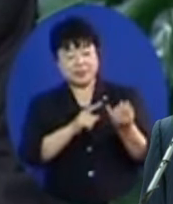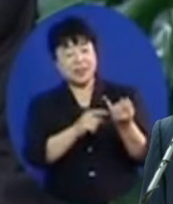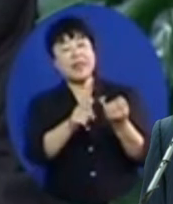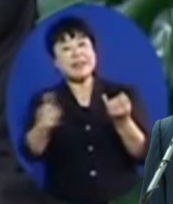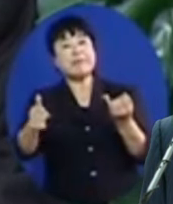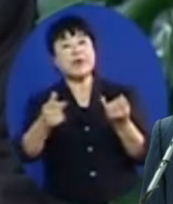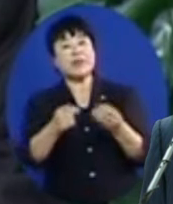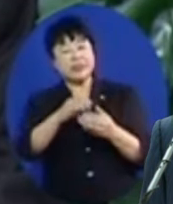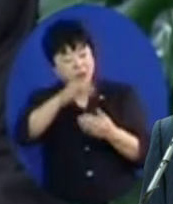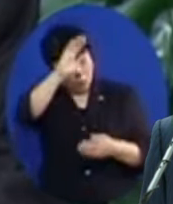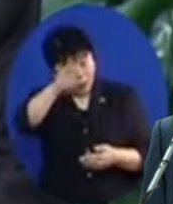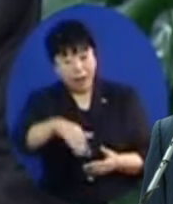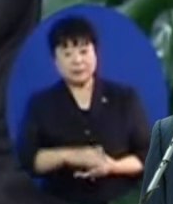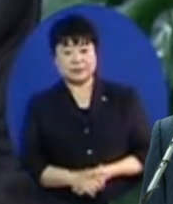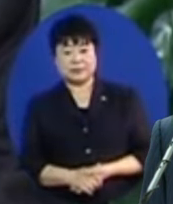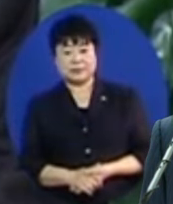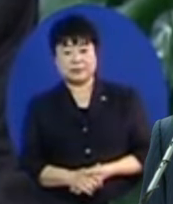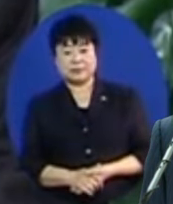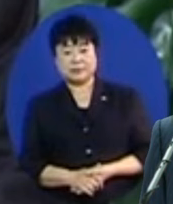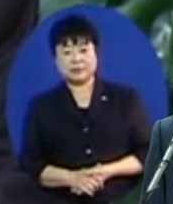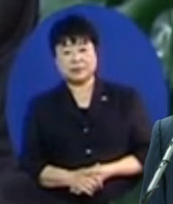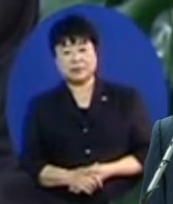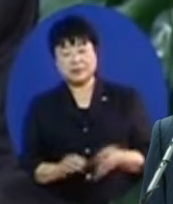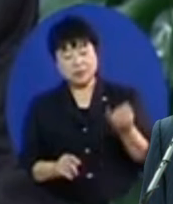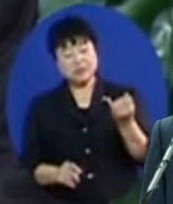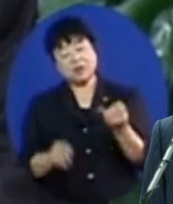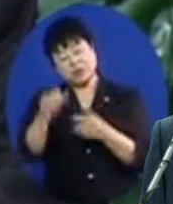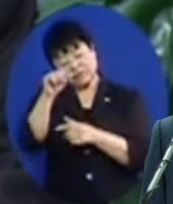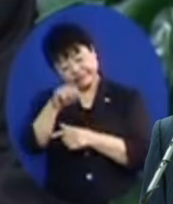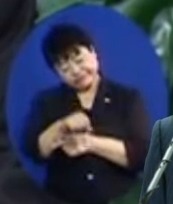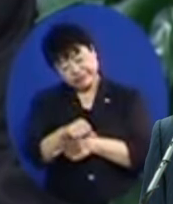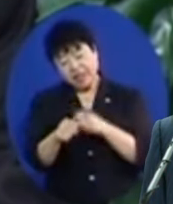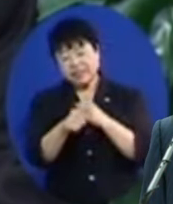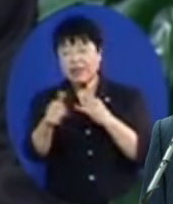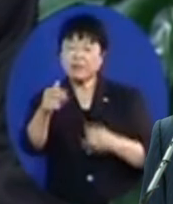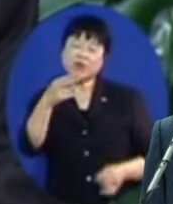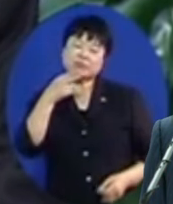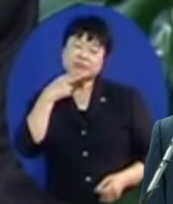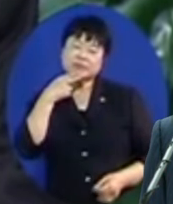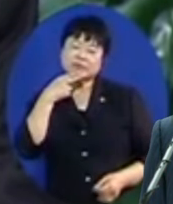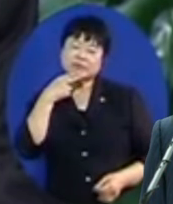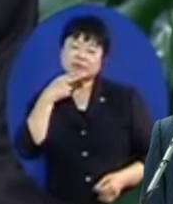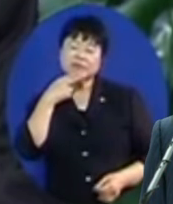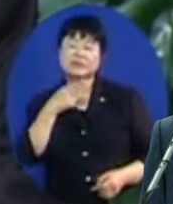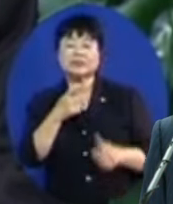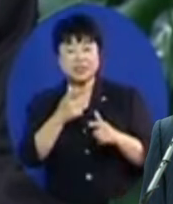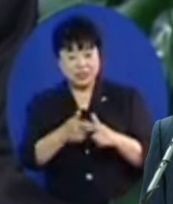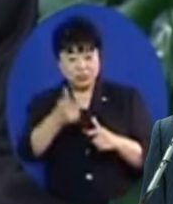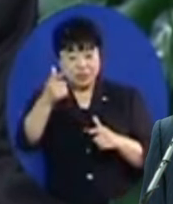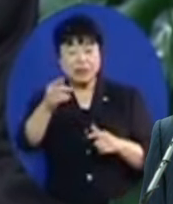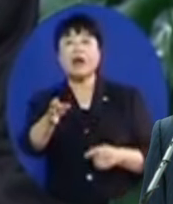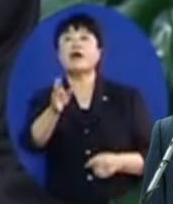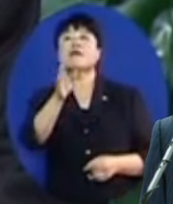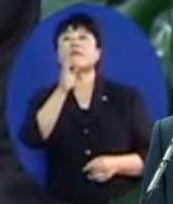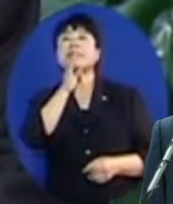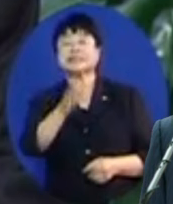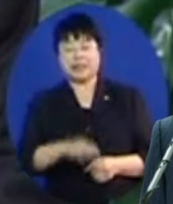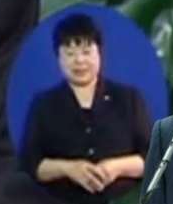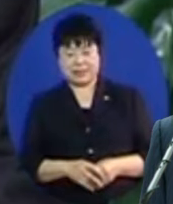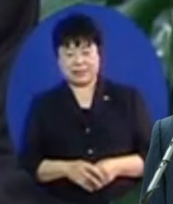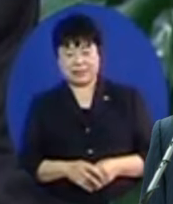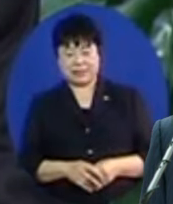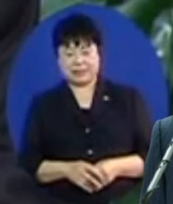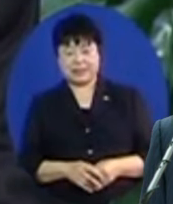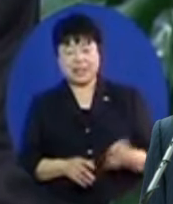남편을 데리고 온다라. 여자가 고개를 푹 숙이면서, 난 남편이 없나이다. 예수님, 맞다.